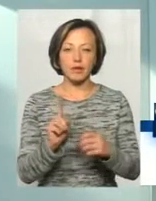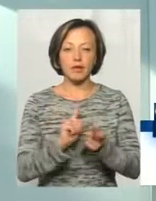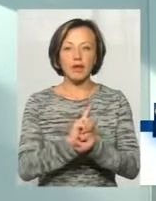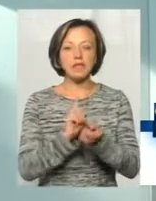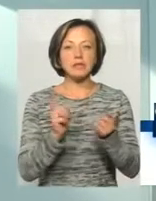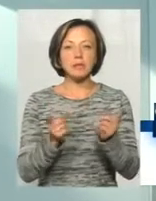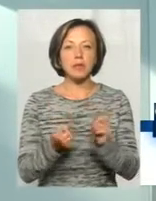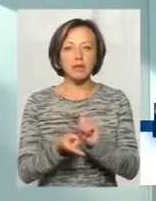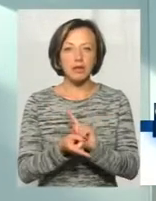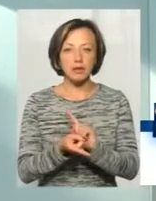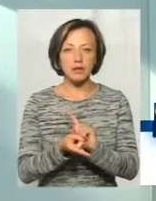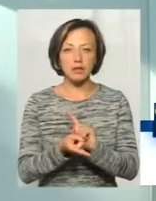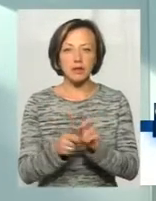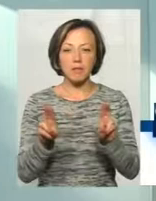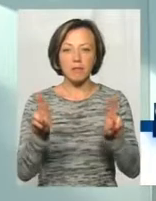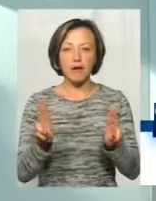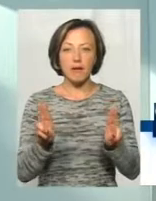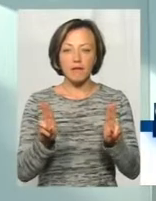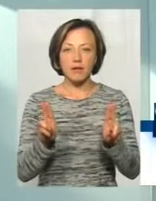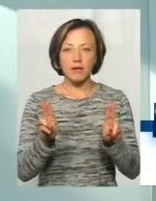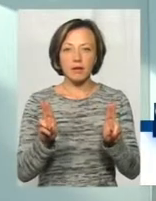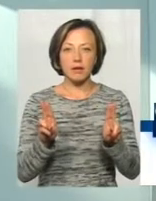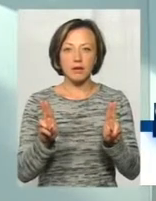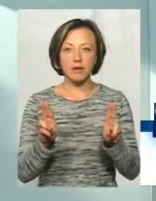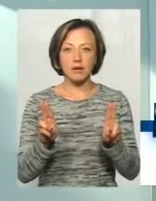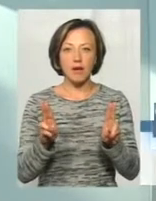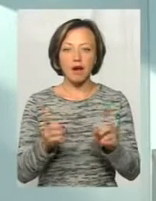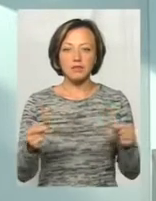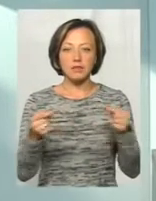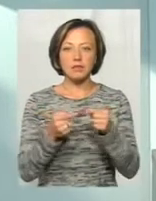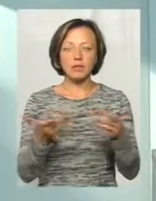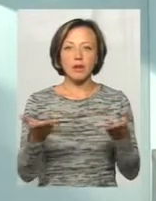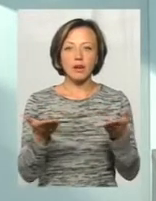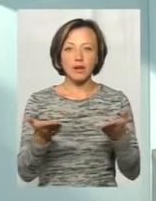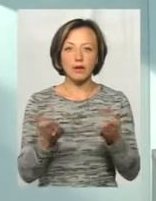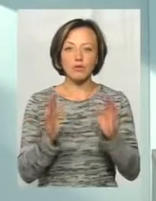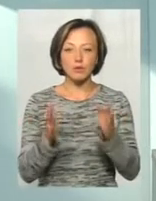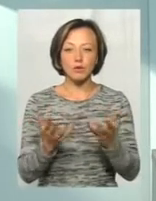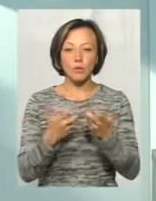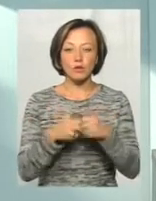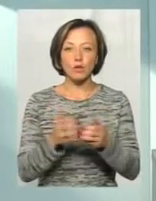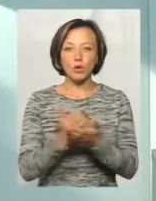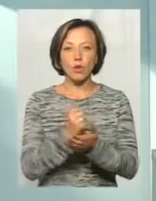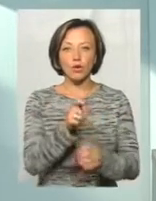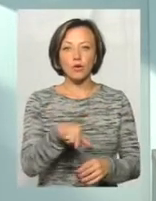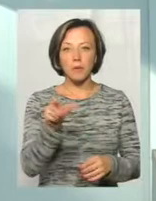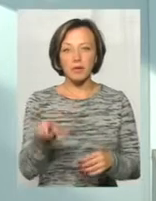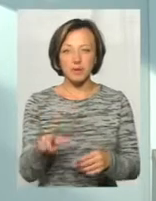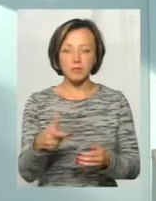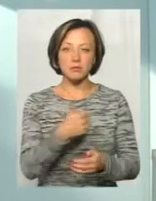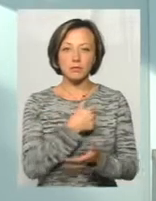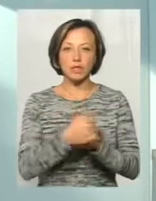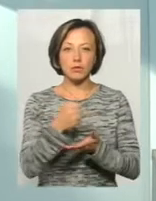змінилися дещо правила, скажімо так, згідно з яких будуть обчислюватися доходи громадян, які будуть претендувати